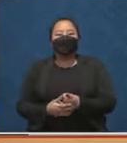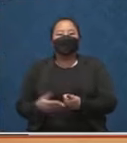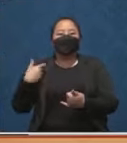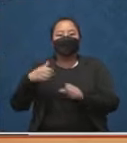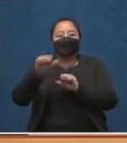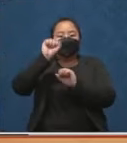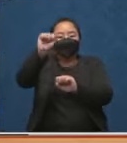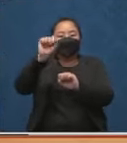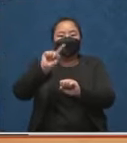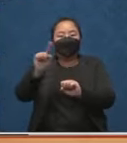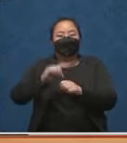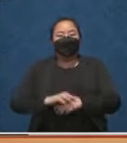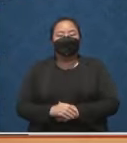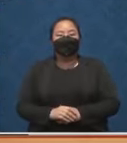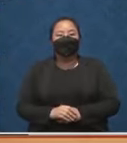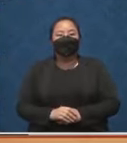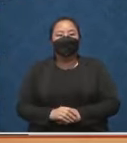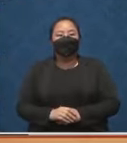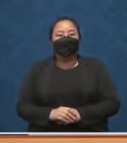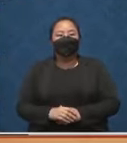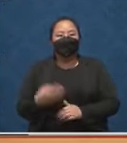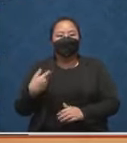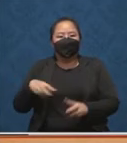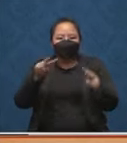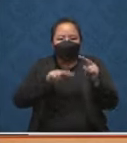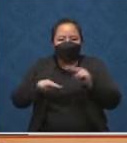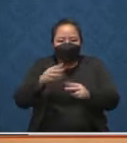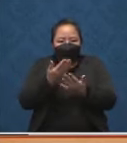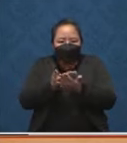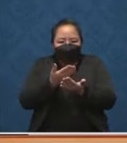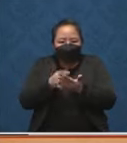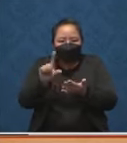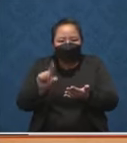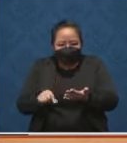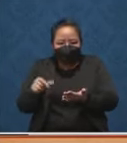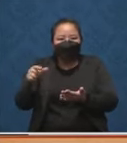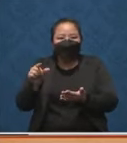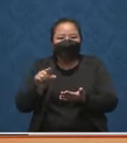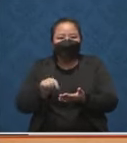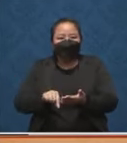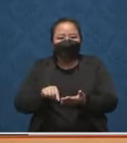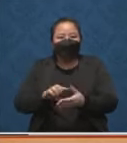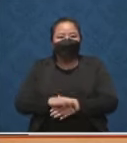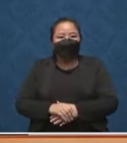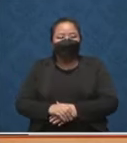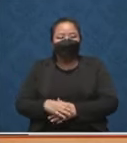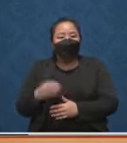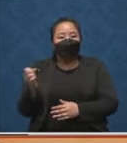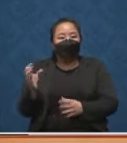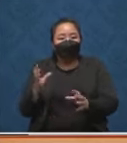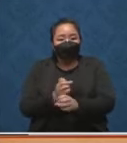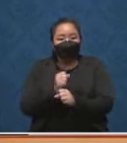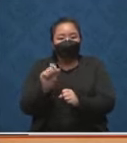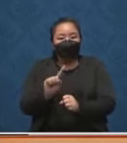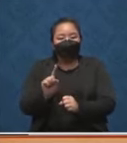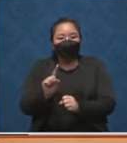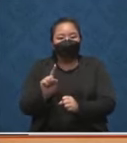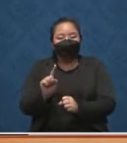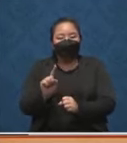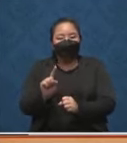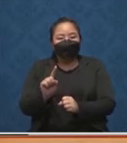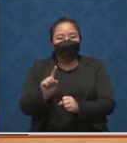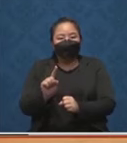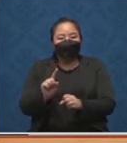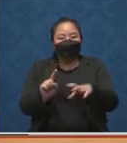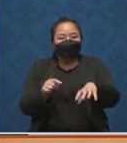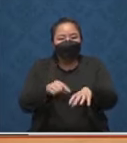มาว่าจำเป็นที่จะต้องมีการกำกับดูแลราคาให้ถูกลงผลปรากฏก็คือหน่วยงานก